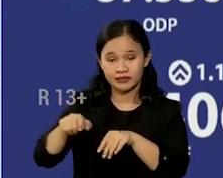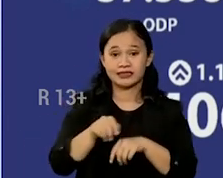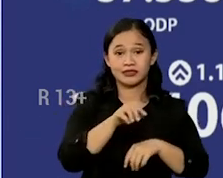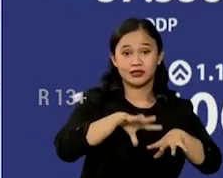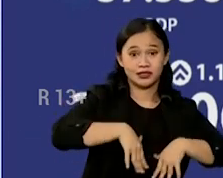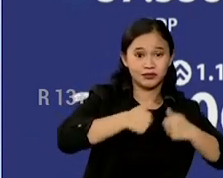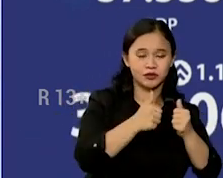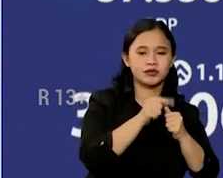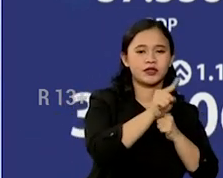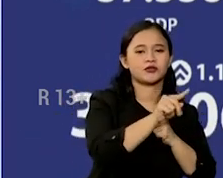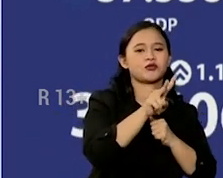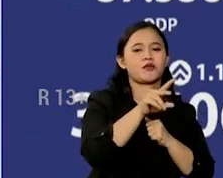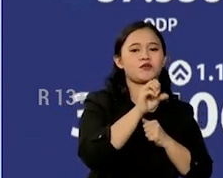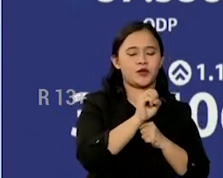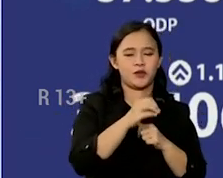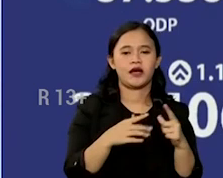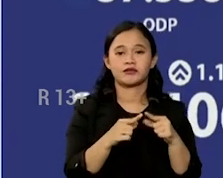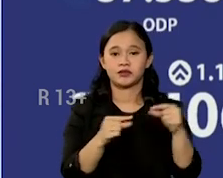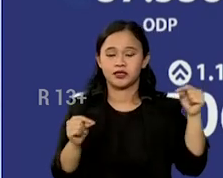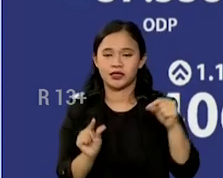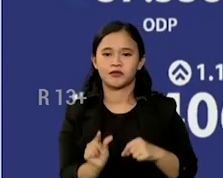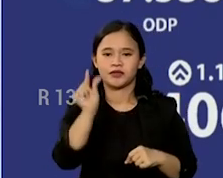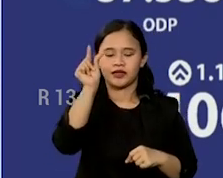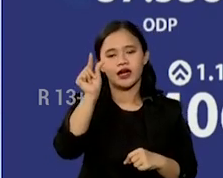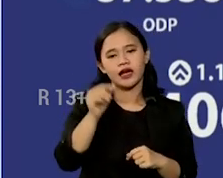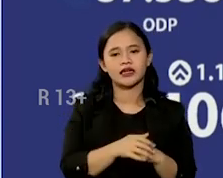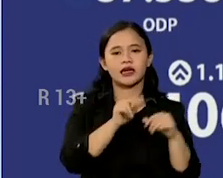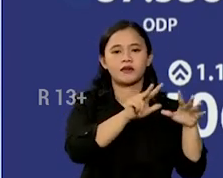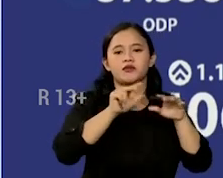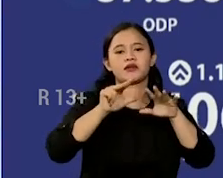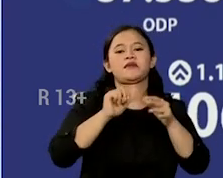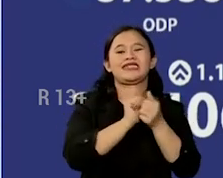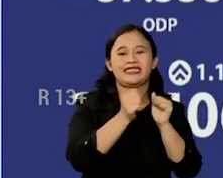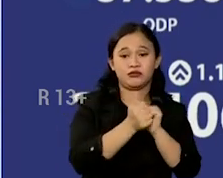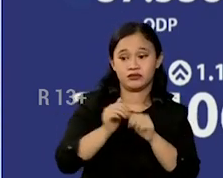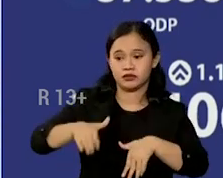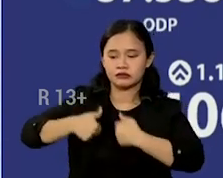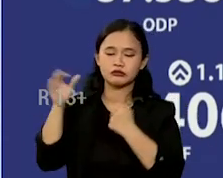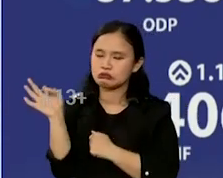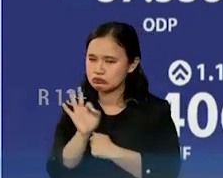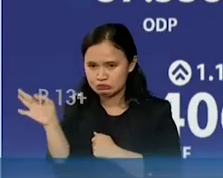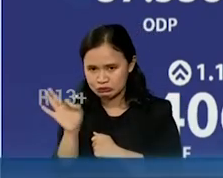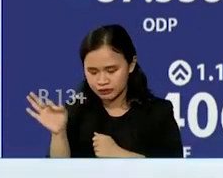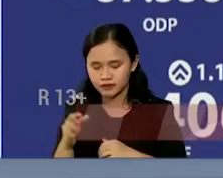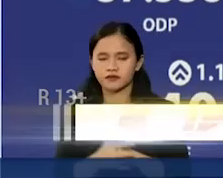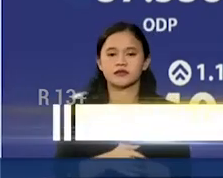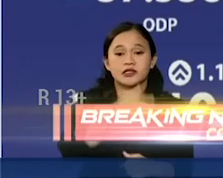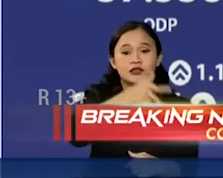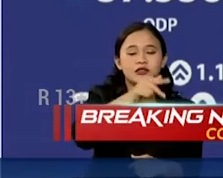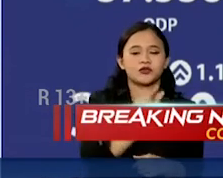Hai kemudian Sumatera Utara telapan puluh delapan kasus belum ada laporan sembuh Sulawesi Utara